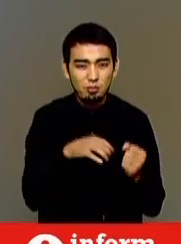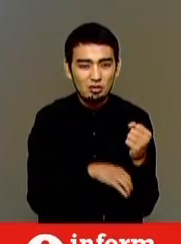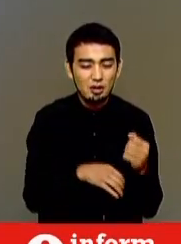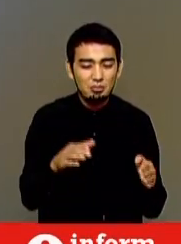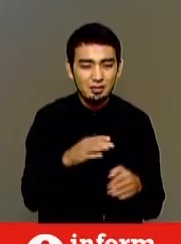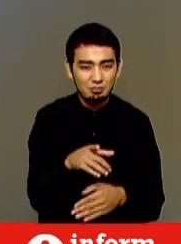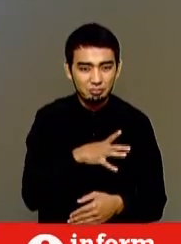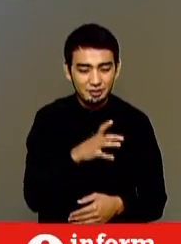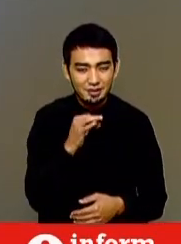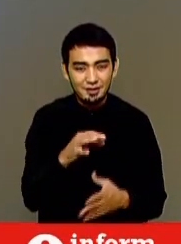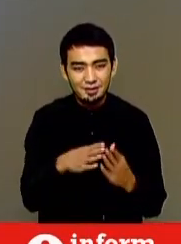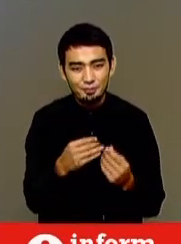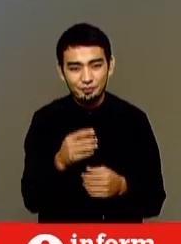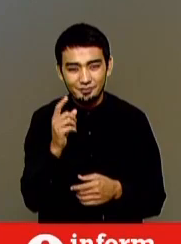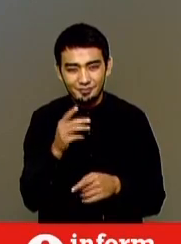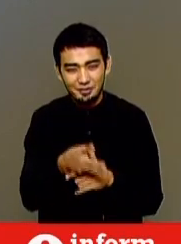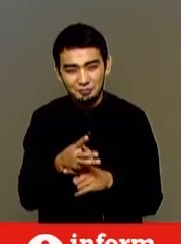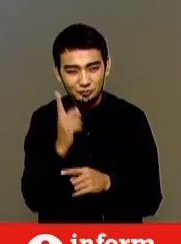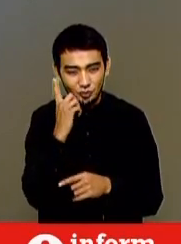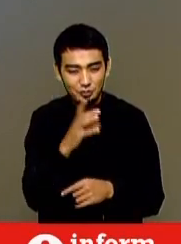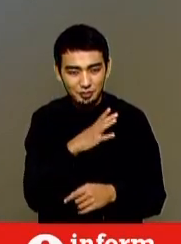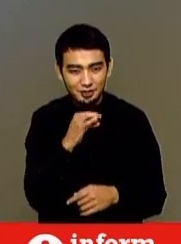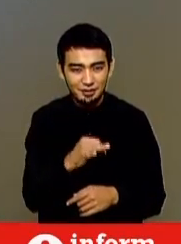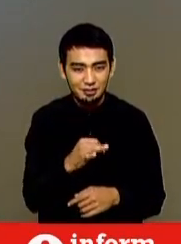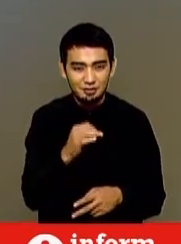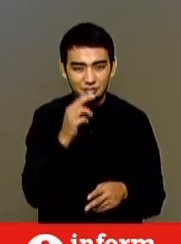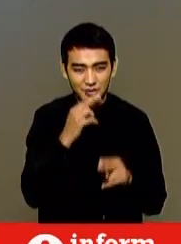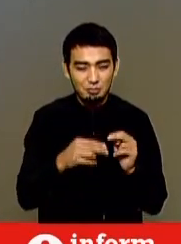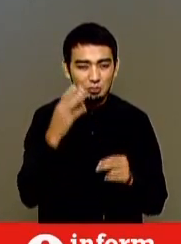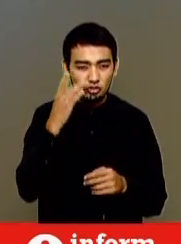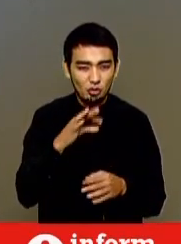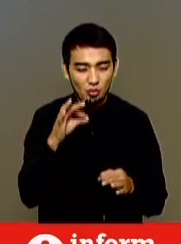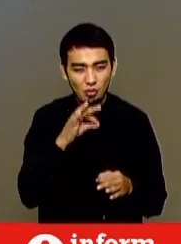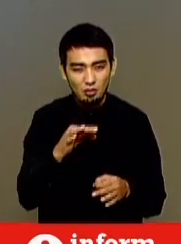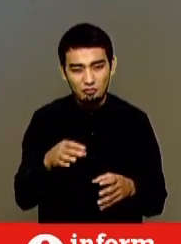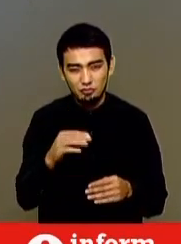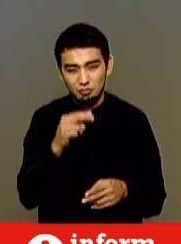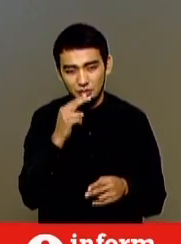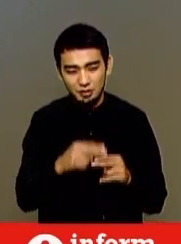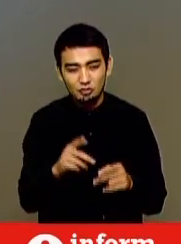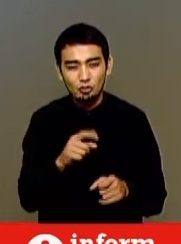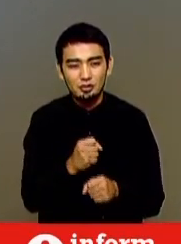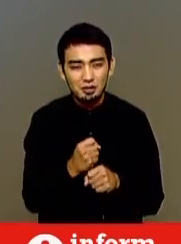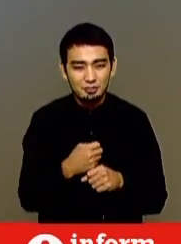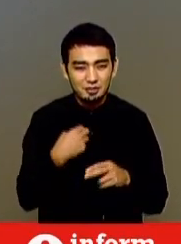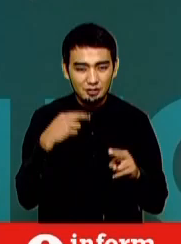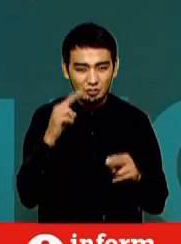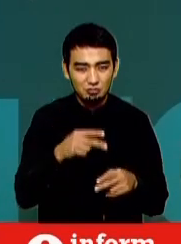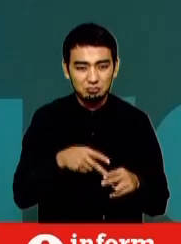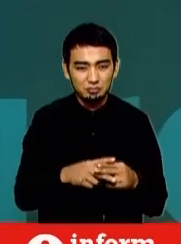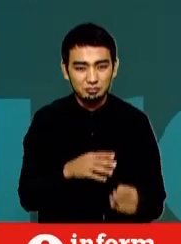екен. Отбасылық телефонға таспаланған терме «Ішімде кетті арманым, көмбеске барма амалым» деген жерінен